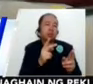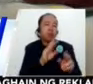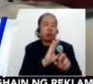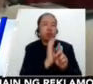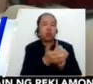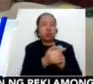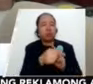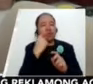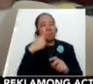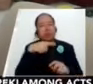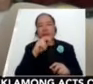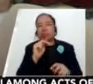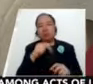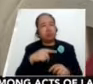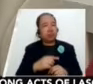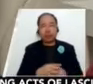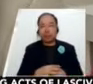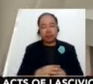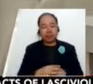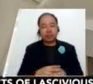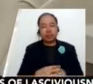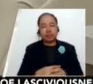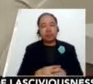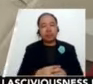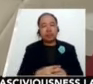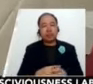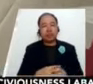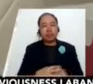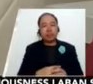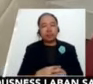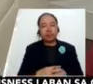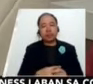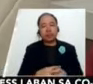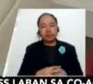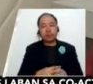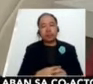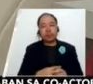Para sa GMA Integrated News, June Veneracion, Nakatutok, 24 Oras.